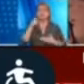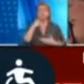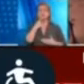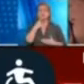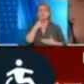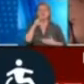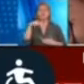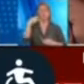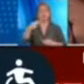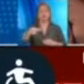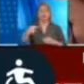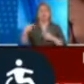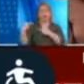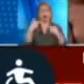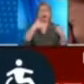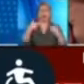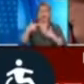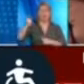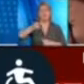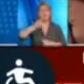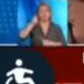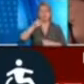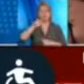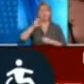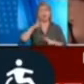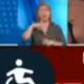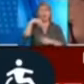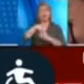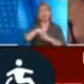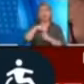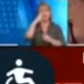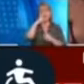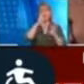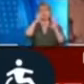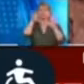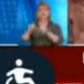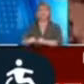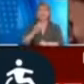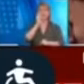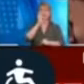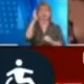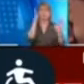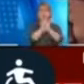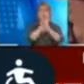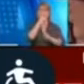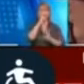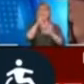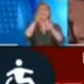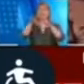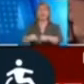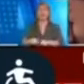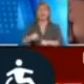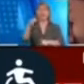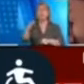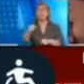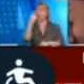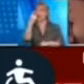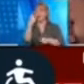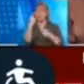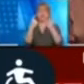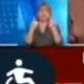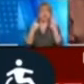קרב ביום שבת, שהוא עלול לכלול ניסיון פשיטה וחדירה של כוח מחבלים, שינסה להשתלט על יישוב אחד או שניים, אולי